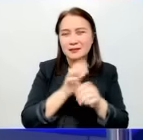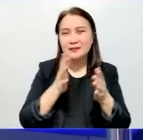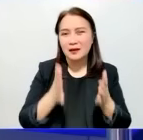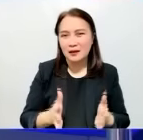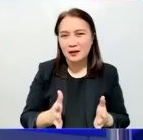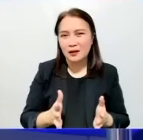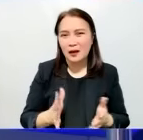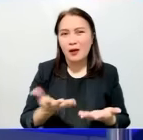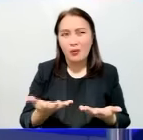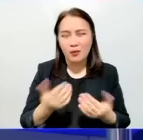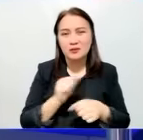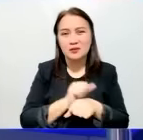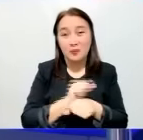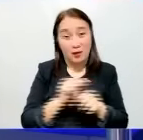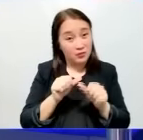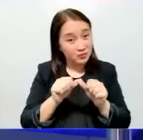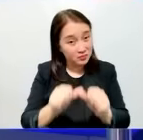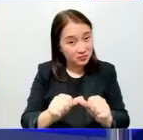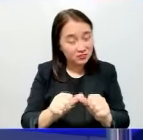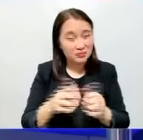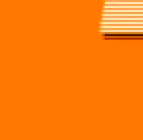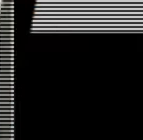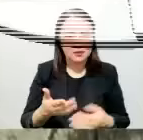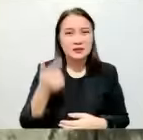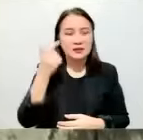Nasa Frontline ng balitang yan si Gerard De La Peña.